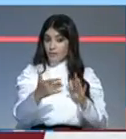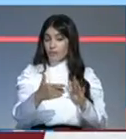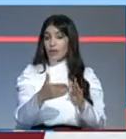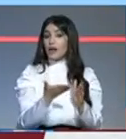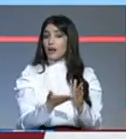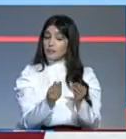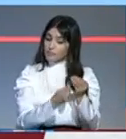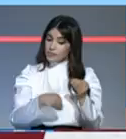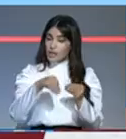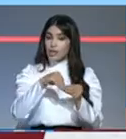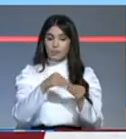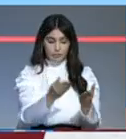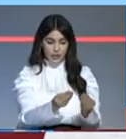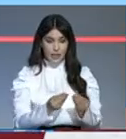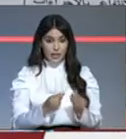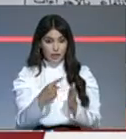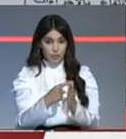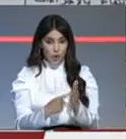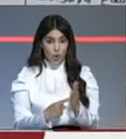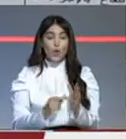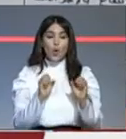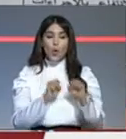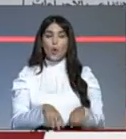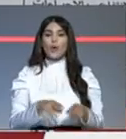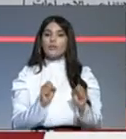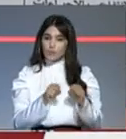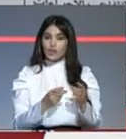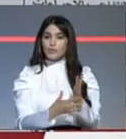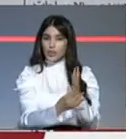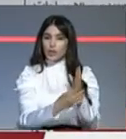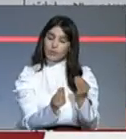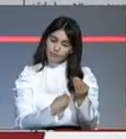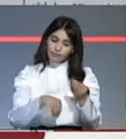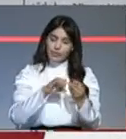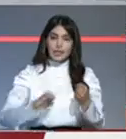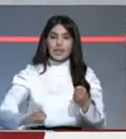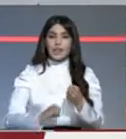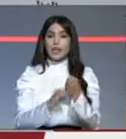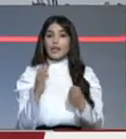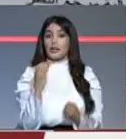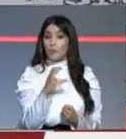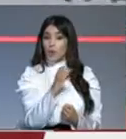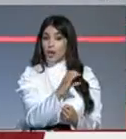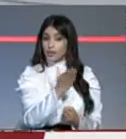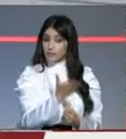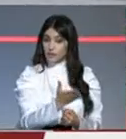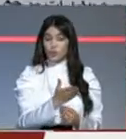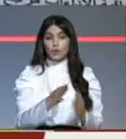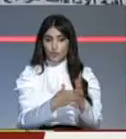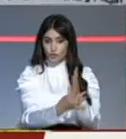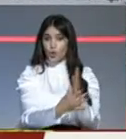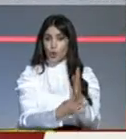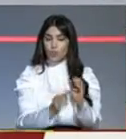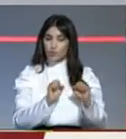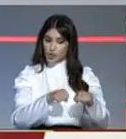القويه يقع مدها بجديده الاهليه التي تخول لها الحصول على تمويلات بنكيه في شكل قروض